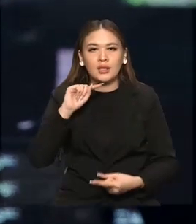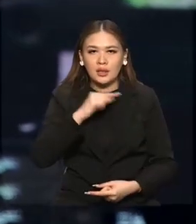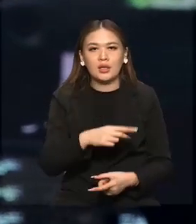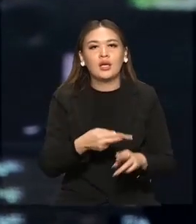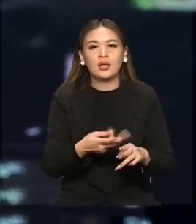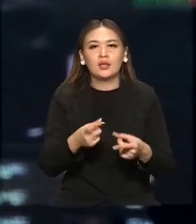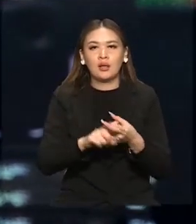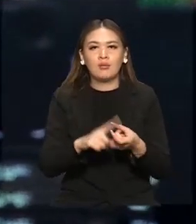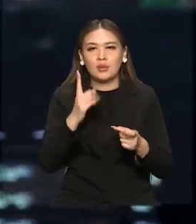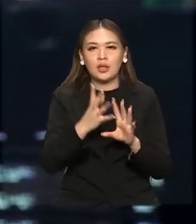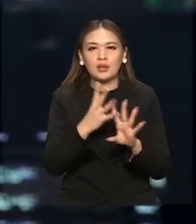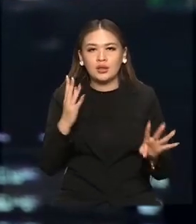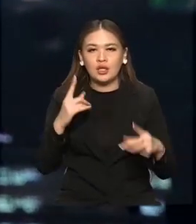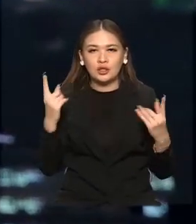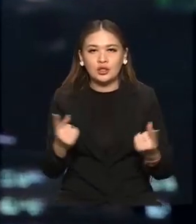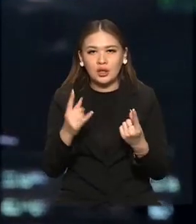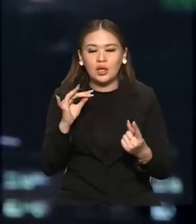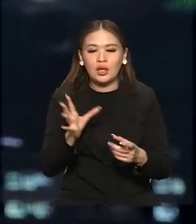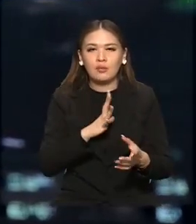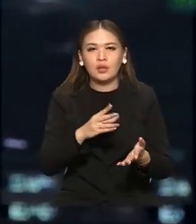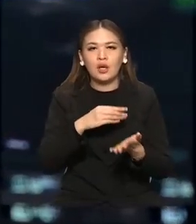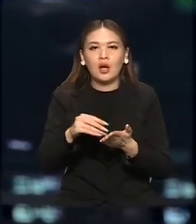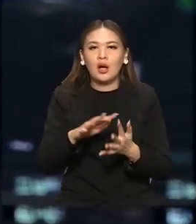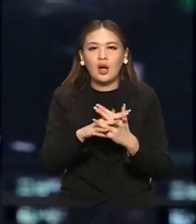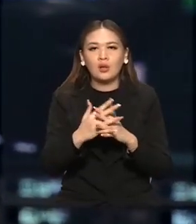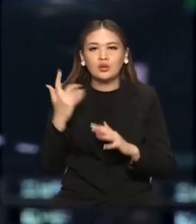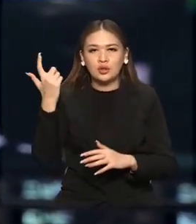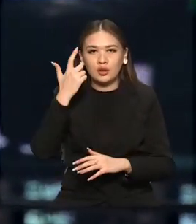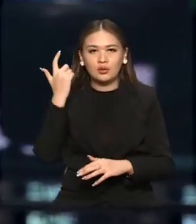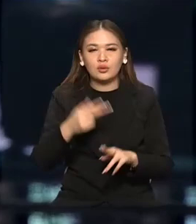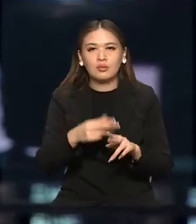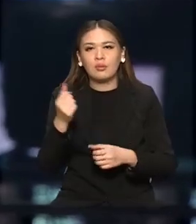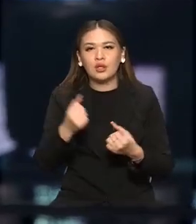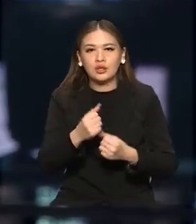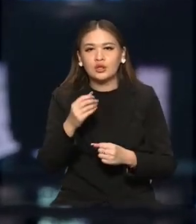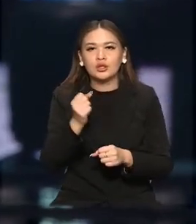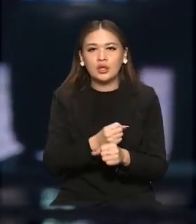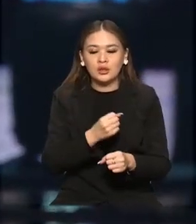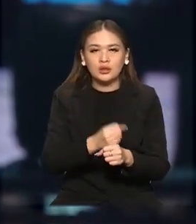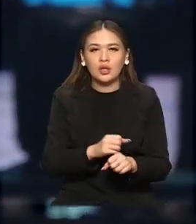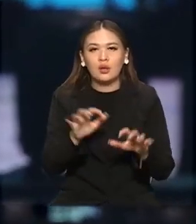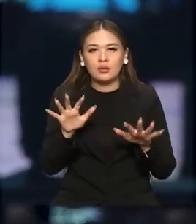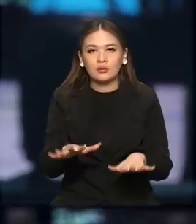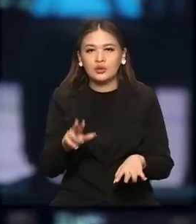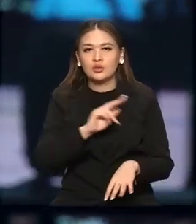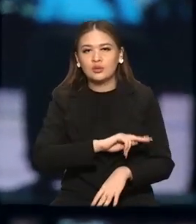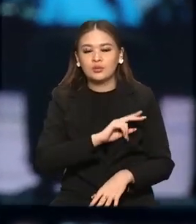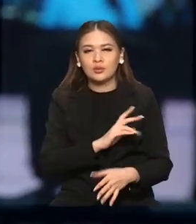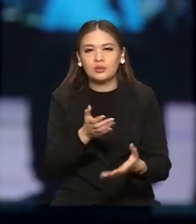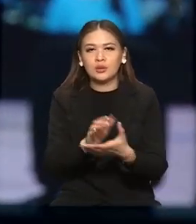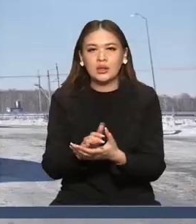салалар мен бірқатар жеңіл және өңдеу өнеркәсібінің ауыл шаруашылығы, машина жасау кәсіпорындарының жұмысымен танысты.